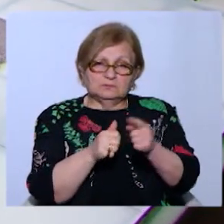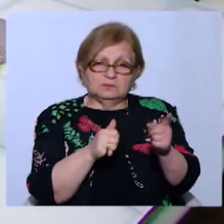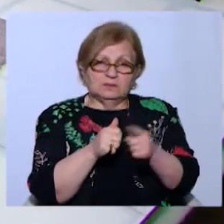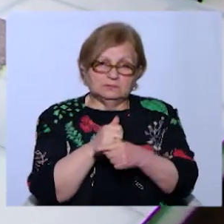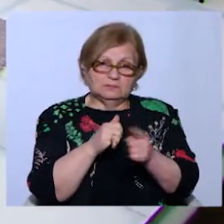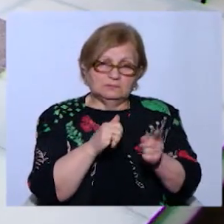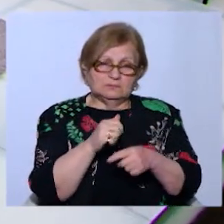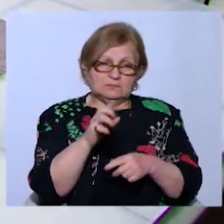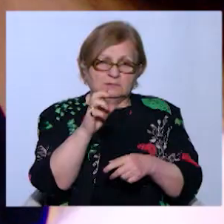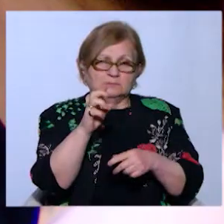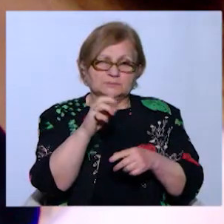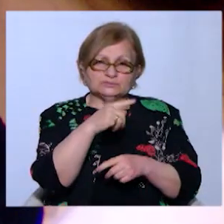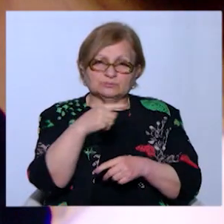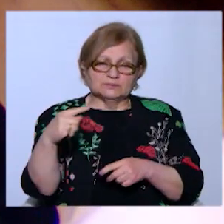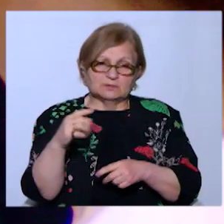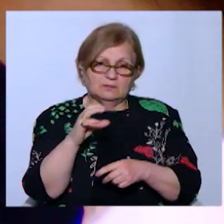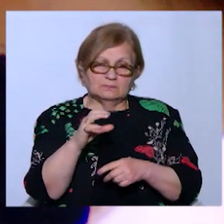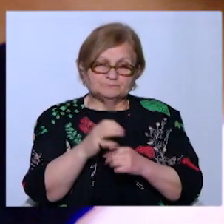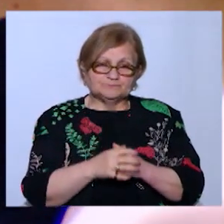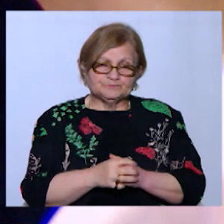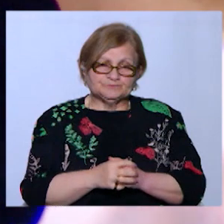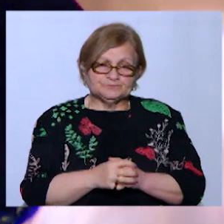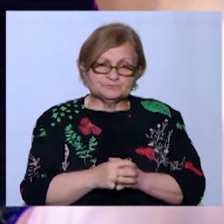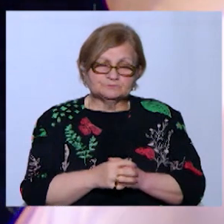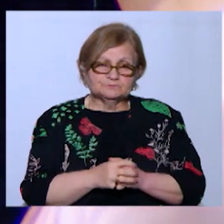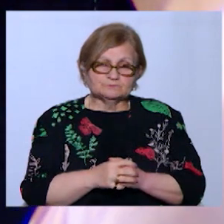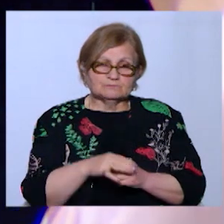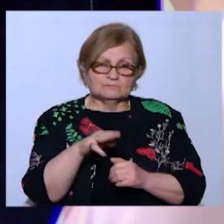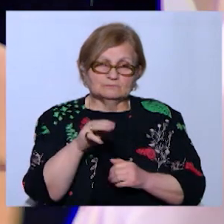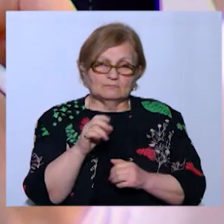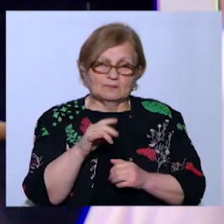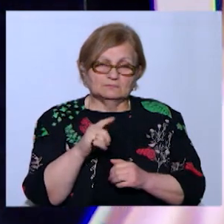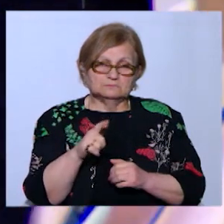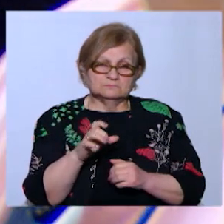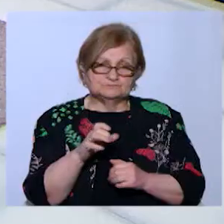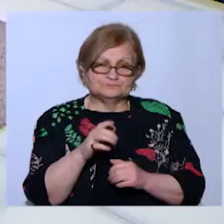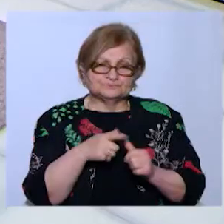B შეფარდებული C-თან, ხოლო ტანგენსი ეწოდება